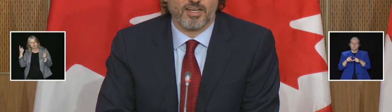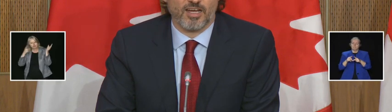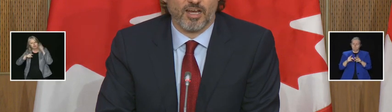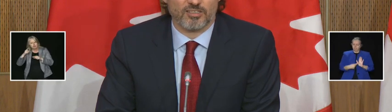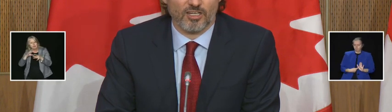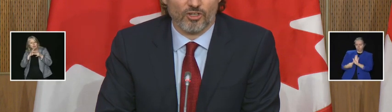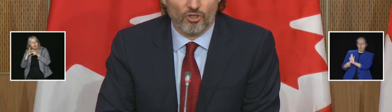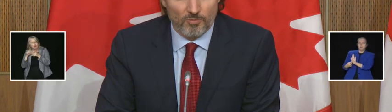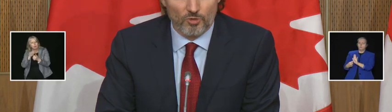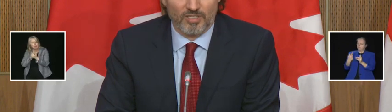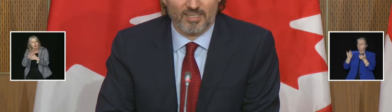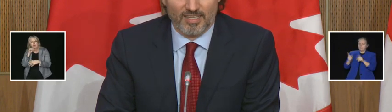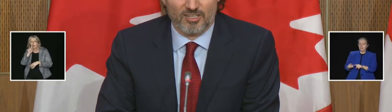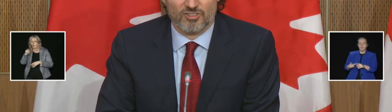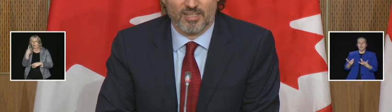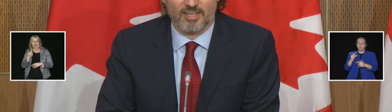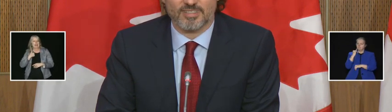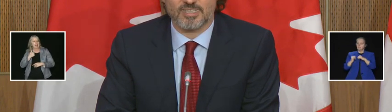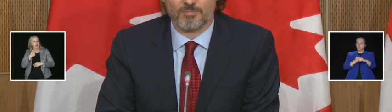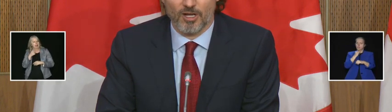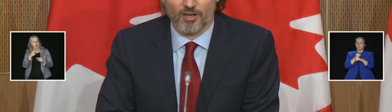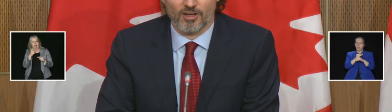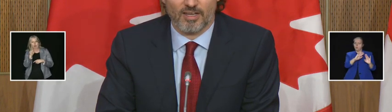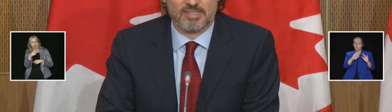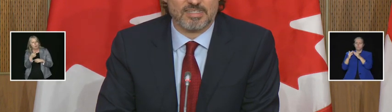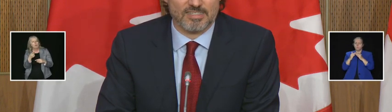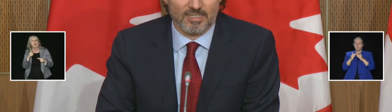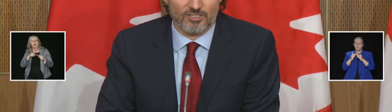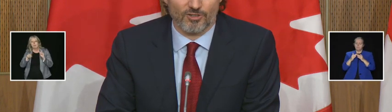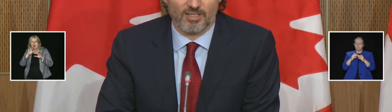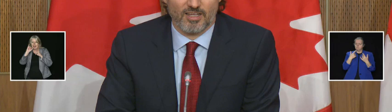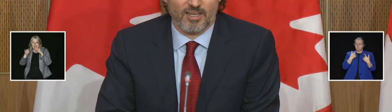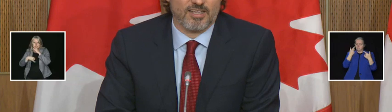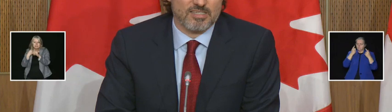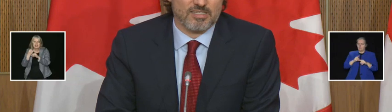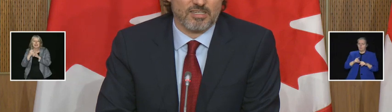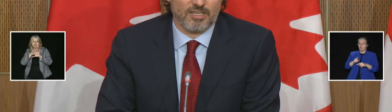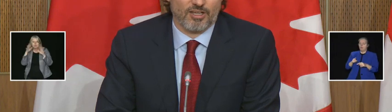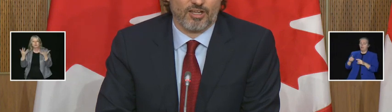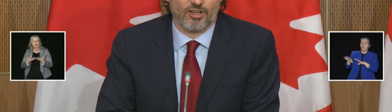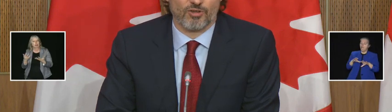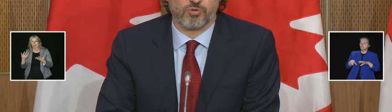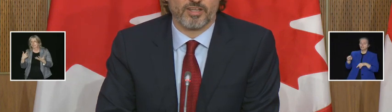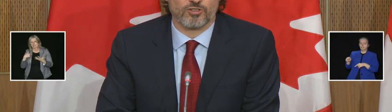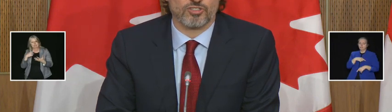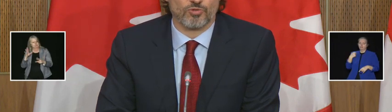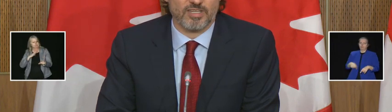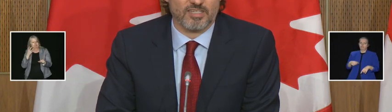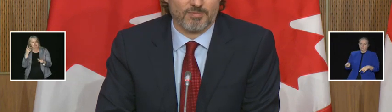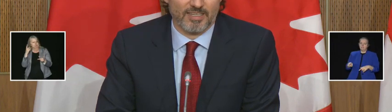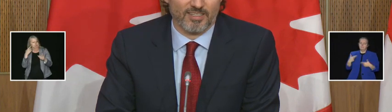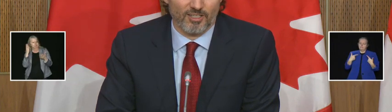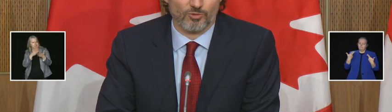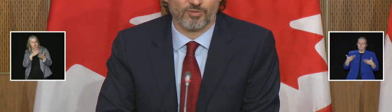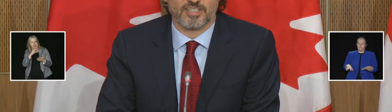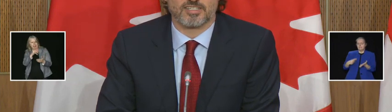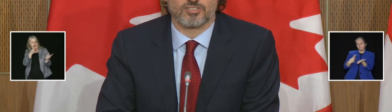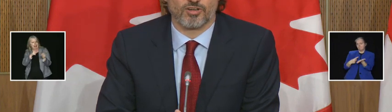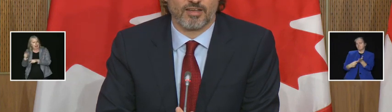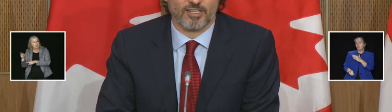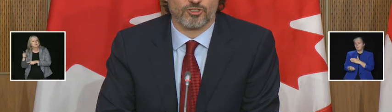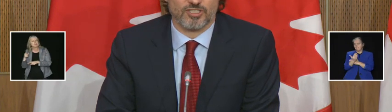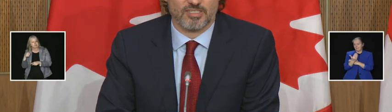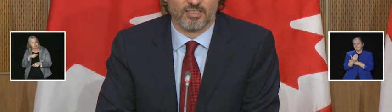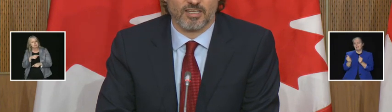mais en tant que communauté internationale qui déplore ces actions ici le point que j'ai souligné ce matin dans nos conversations